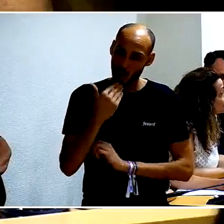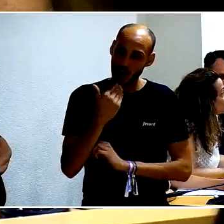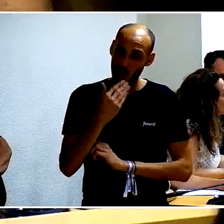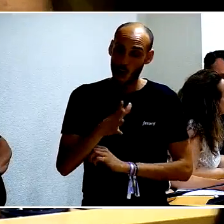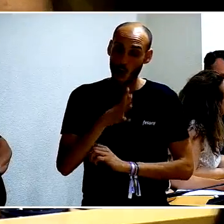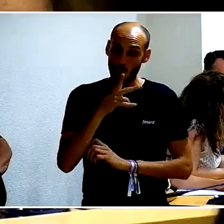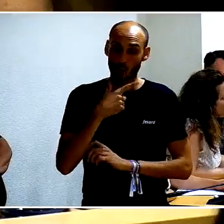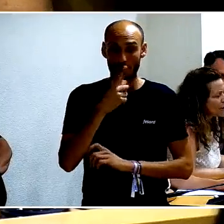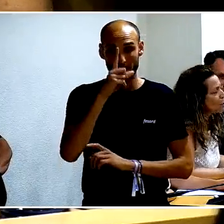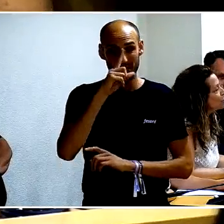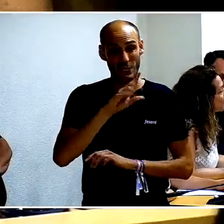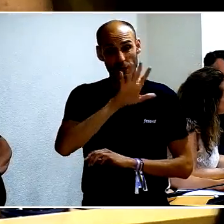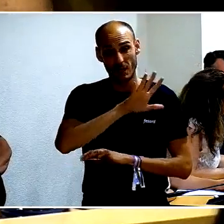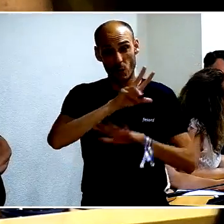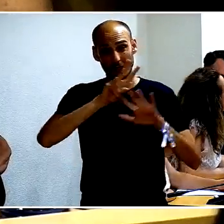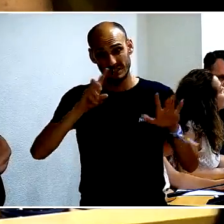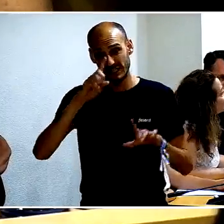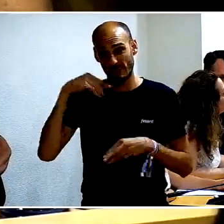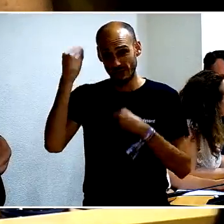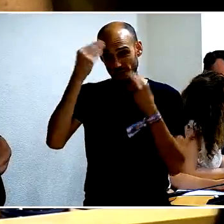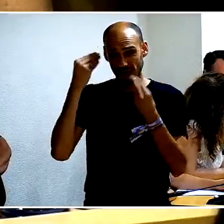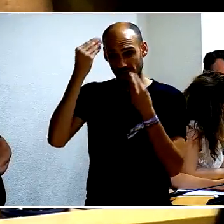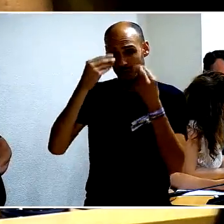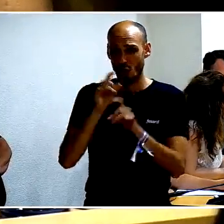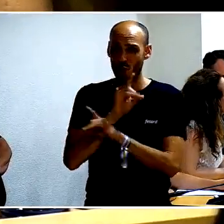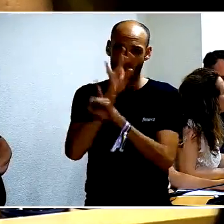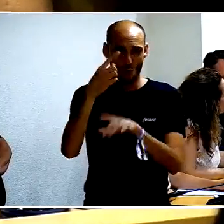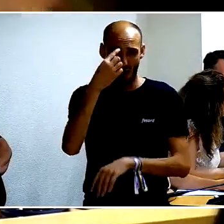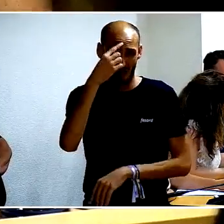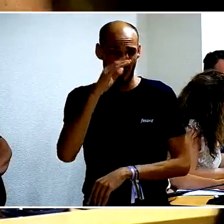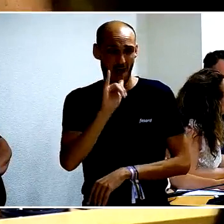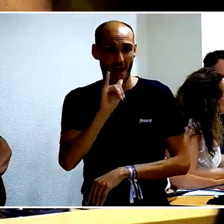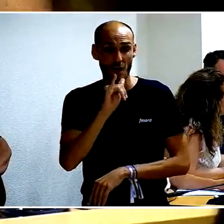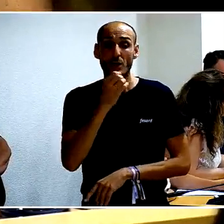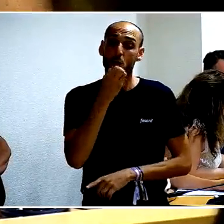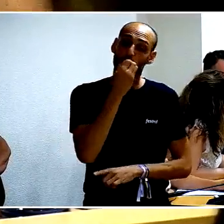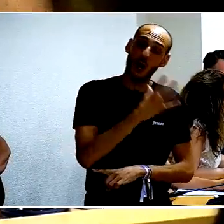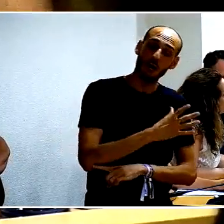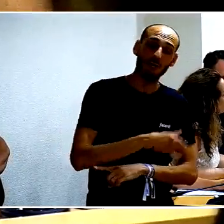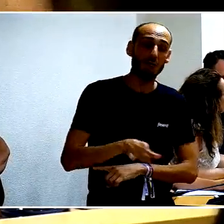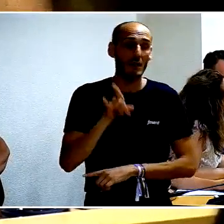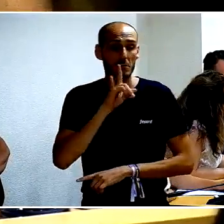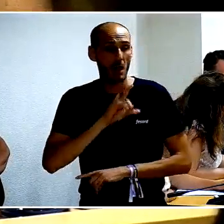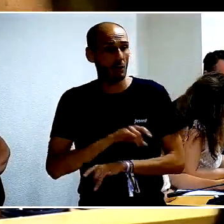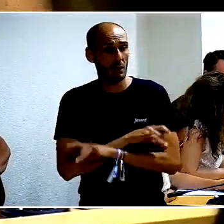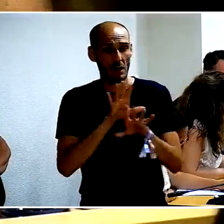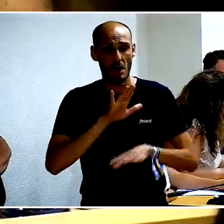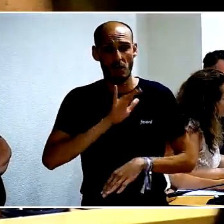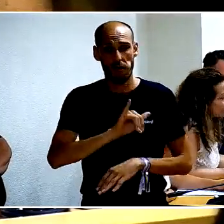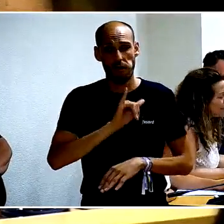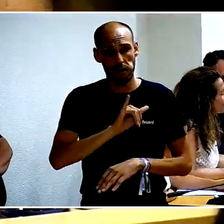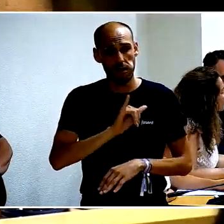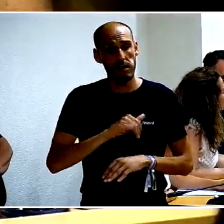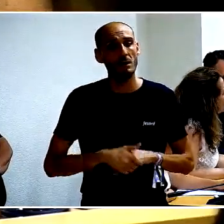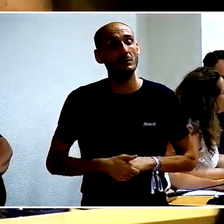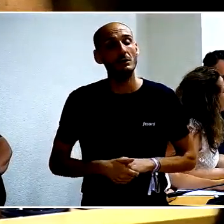meus 57 anys ja fa molts anys que els tinc molt clars, pel bo i pel roïn. Jo crec que he demostrat que no